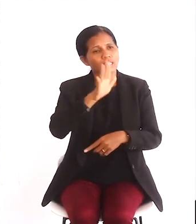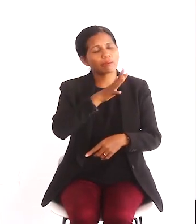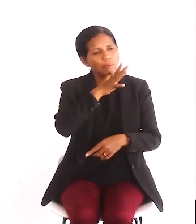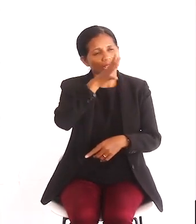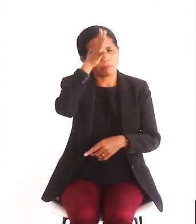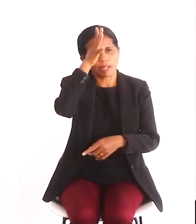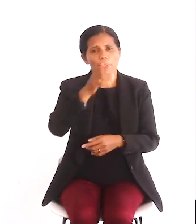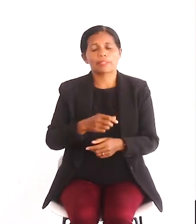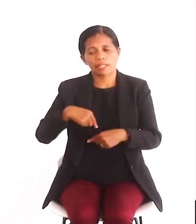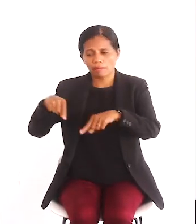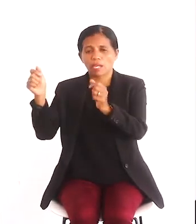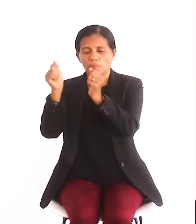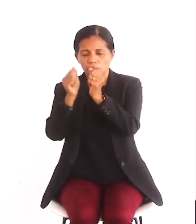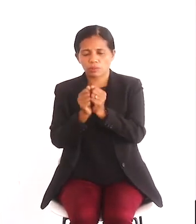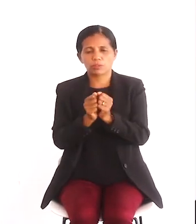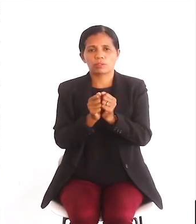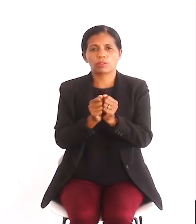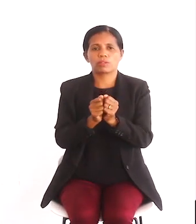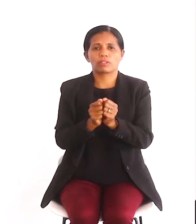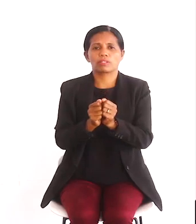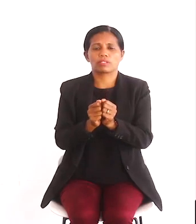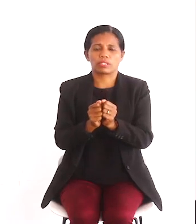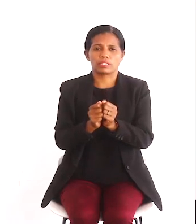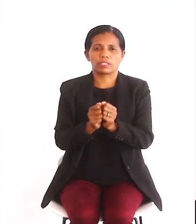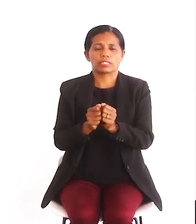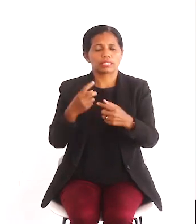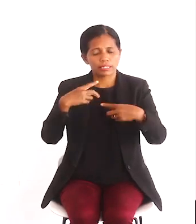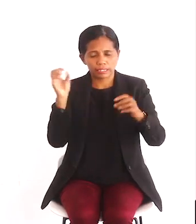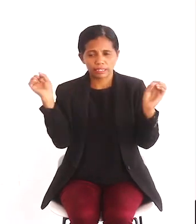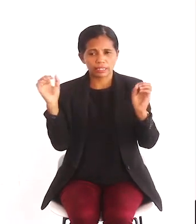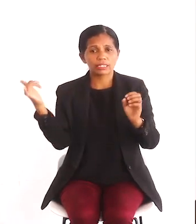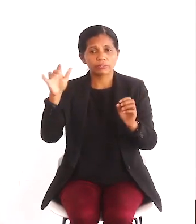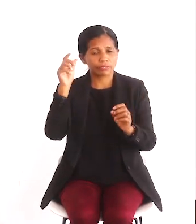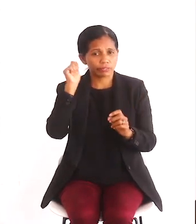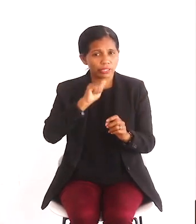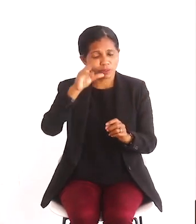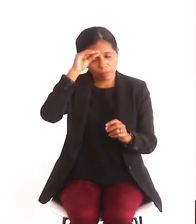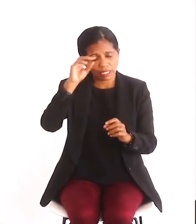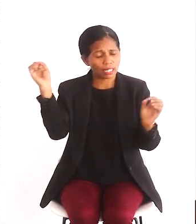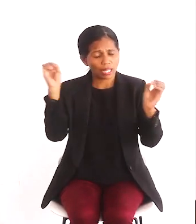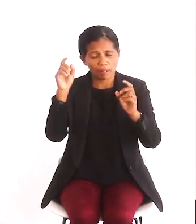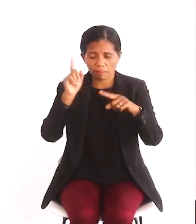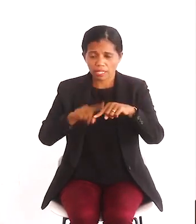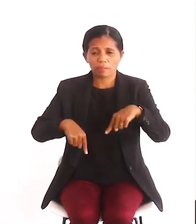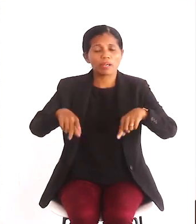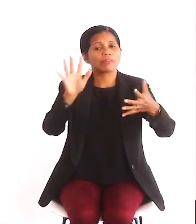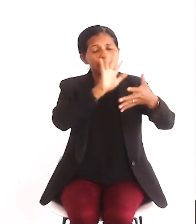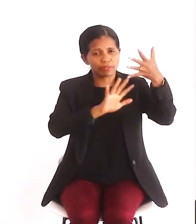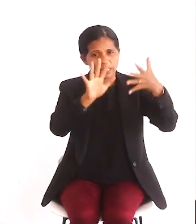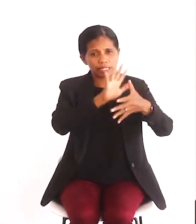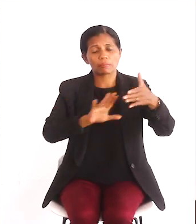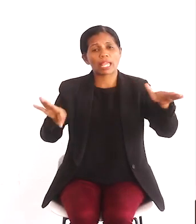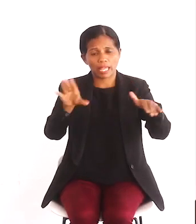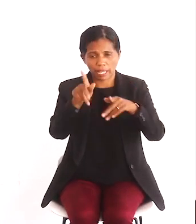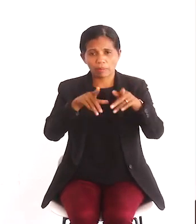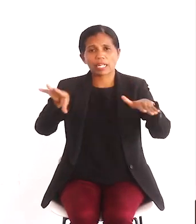Ohin loron. Titu no Zulia labele ba festa casamento ida. Sirne inan no aman bandu sirna in rua